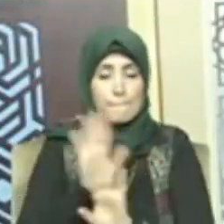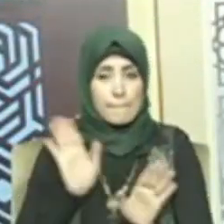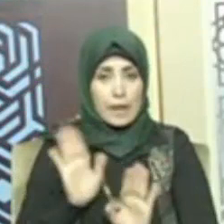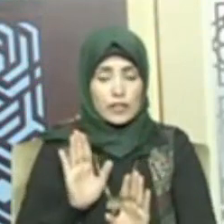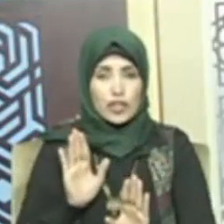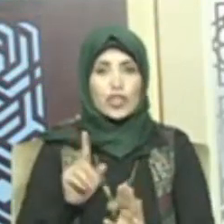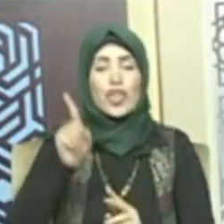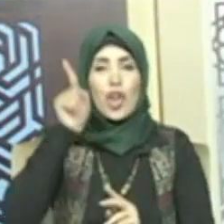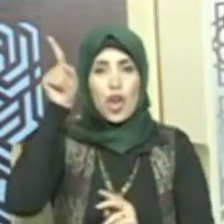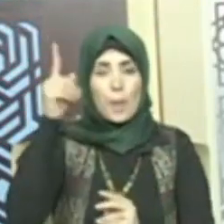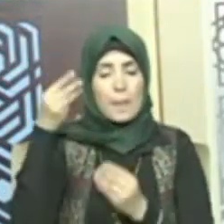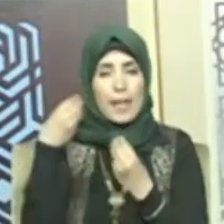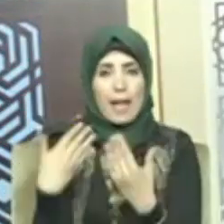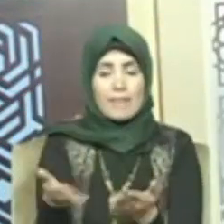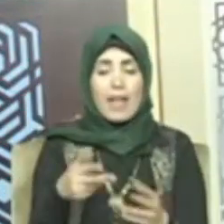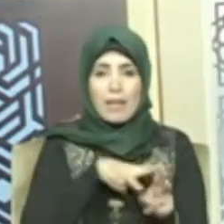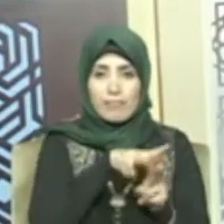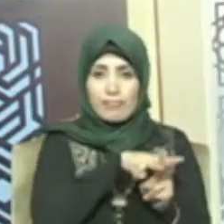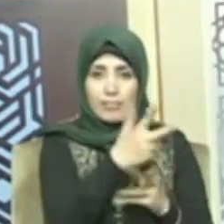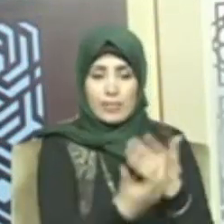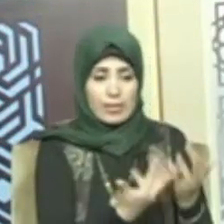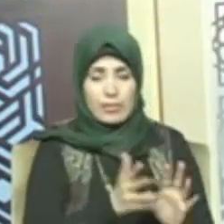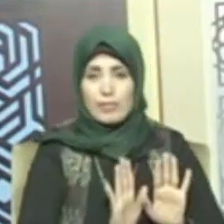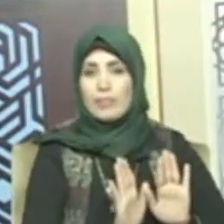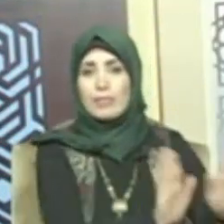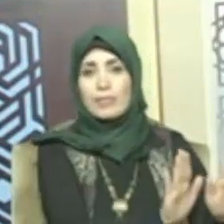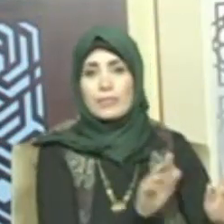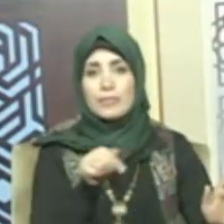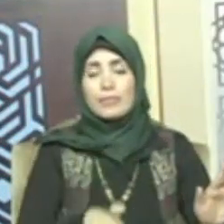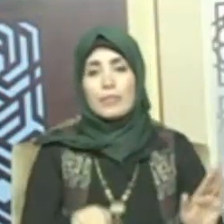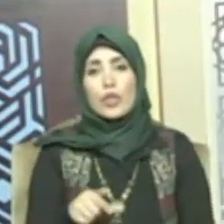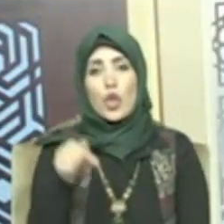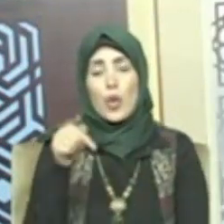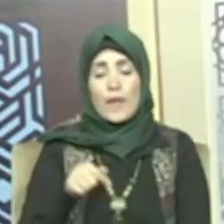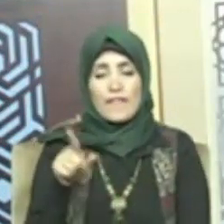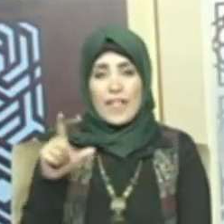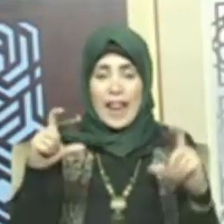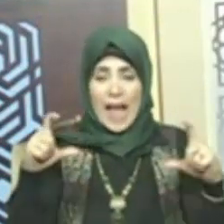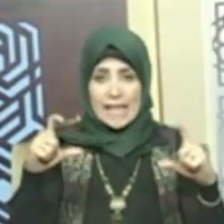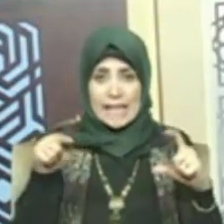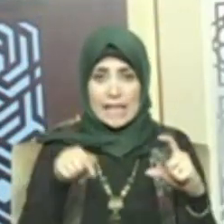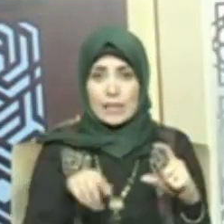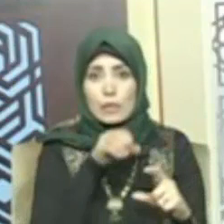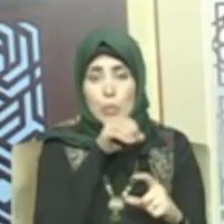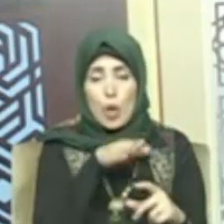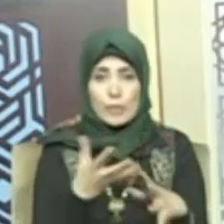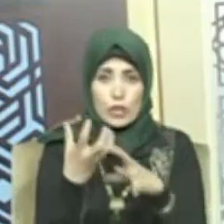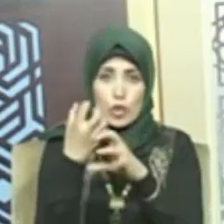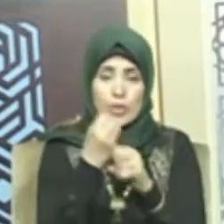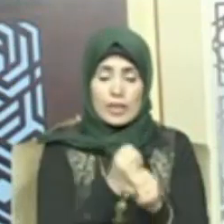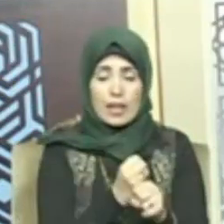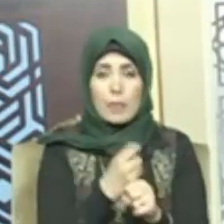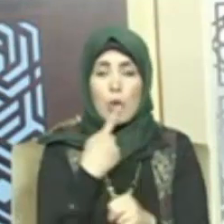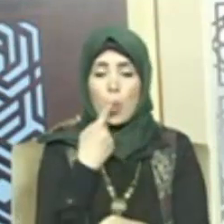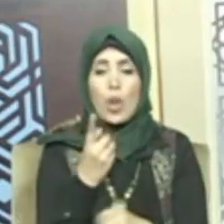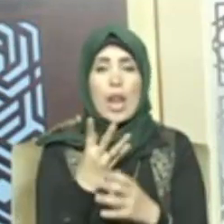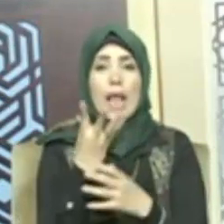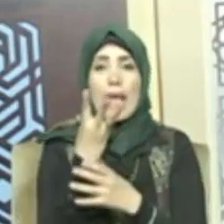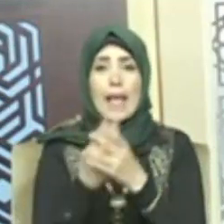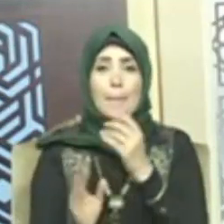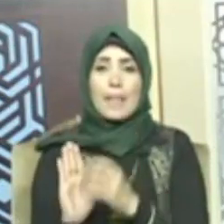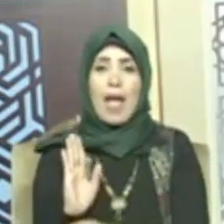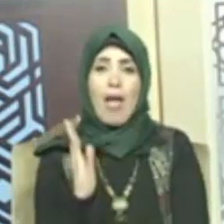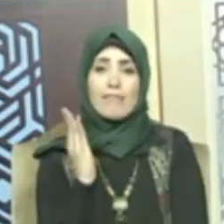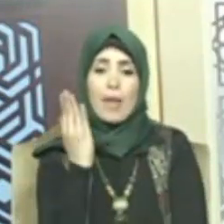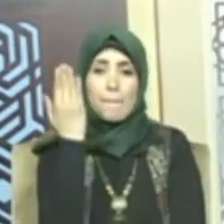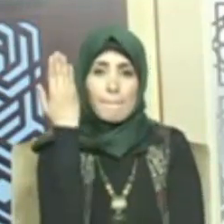الله جسده على النار. وفي الحديث القدسي: يا ابن آدم إنك